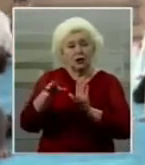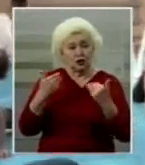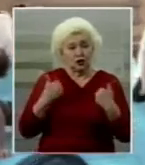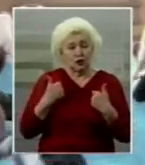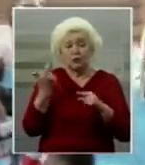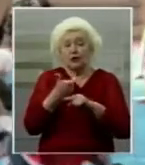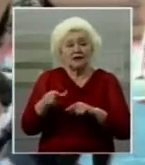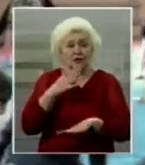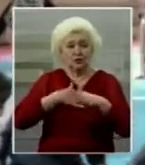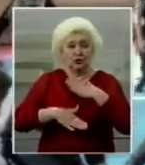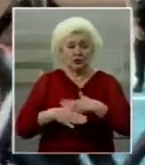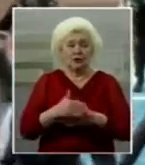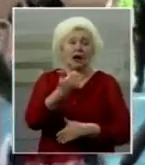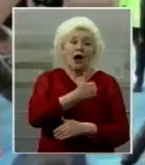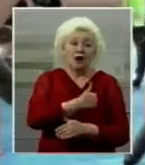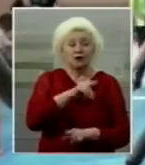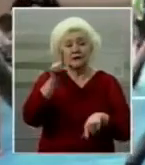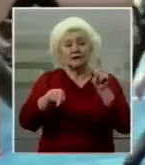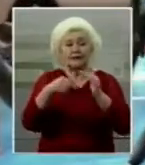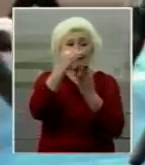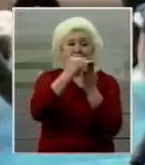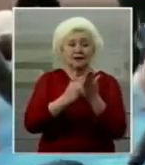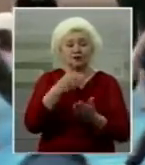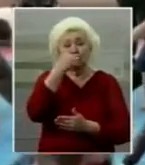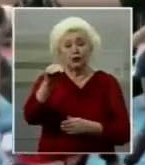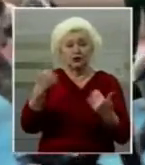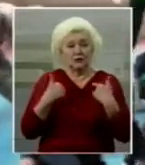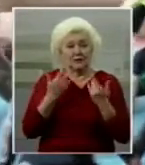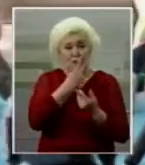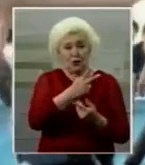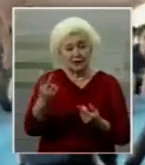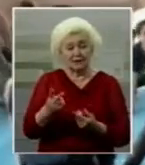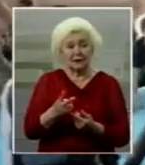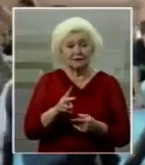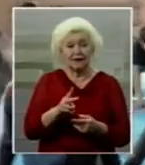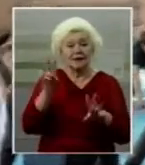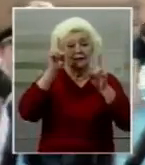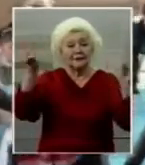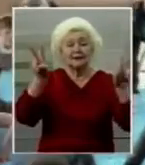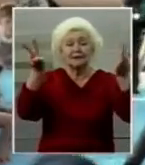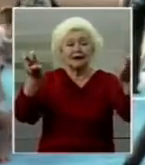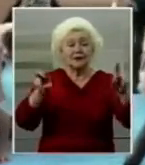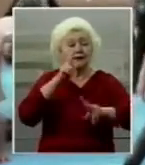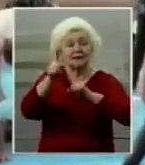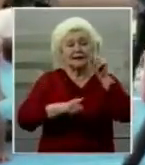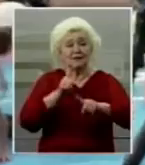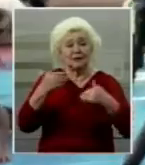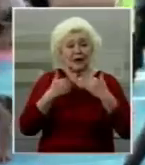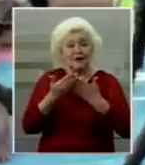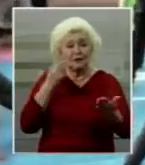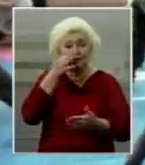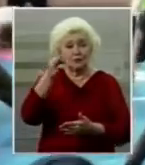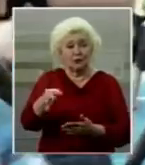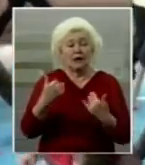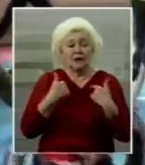Собою не дуже задоволений. Хотілося в деяких категоріях краще себе показати. Незнання правил не звільнило мене від відповідальності.